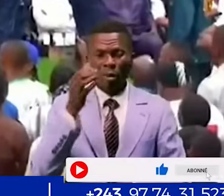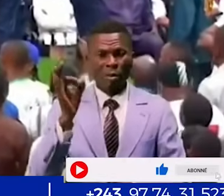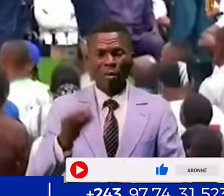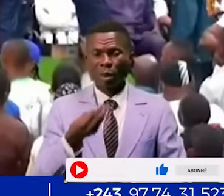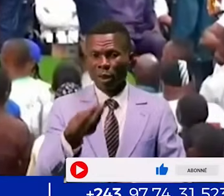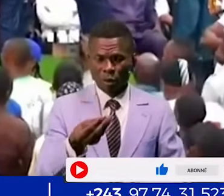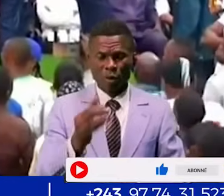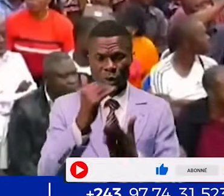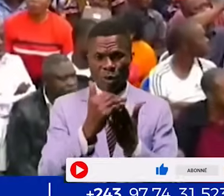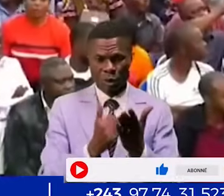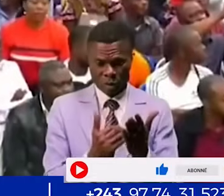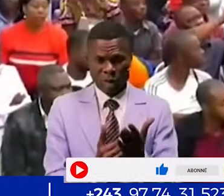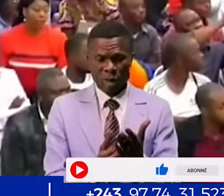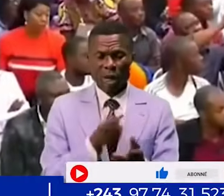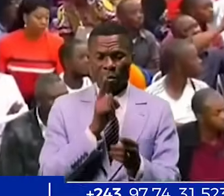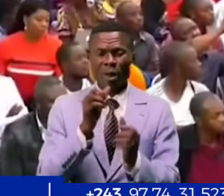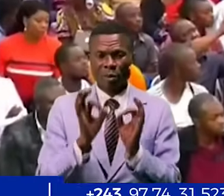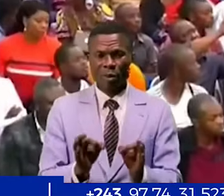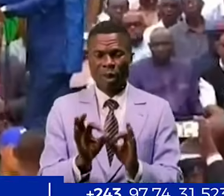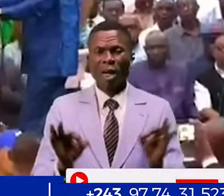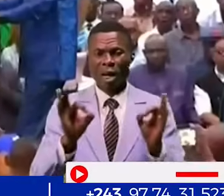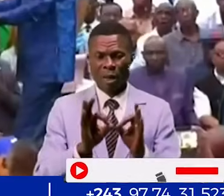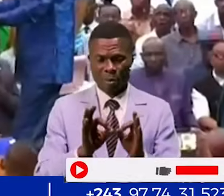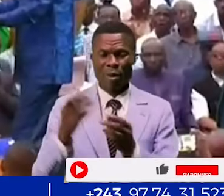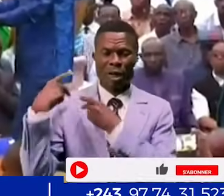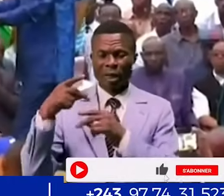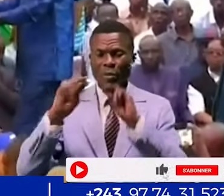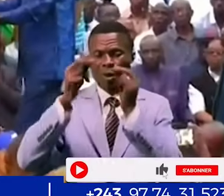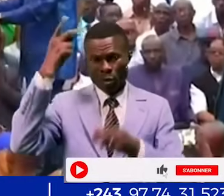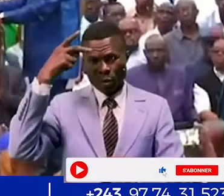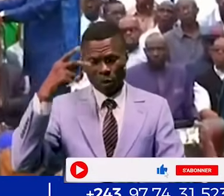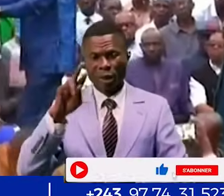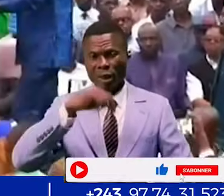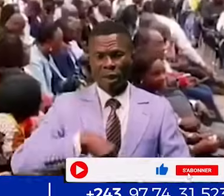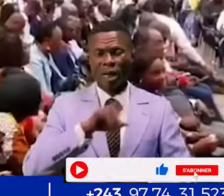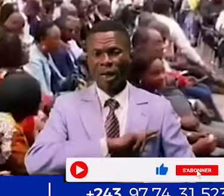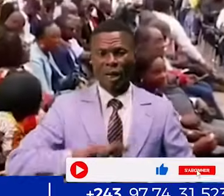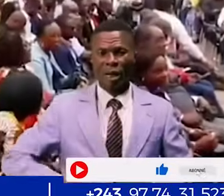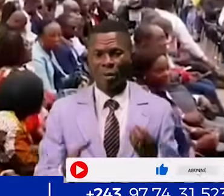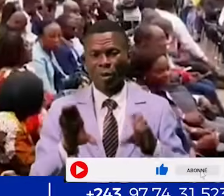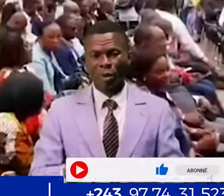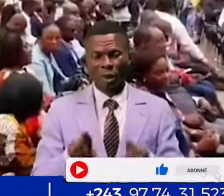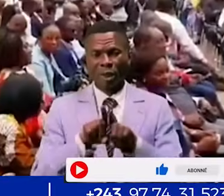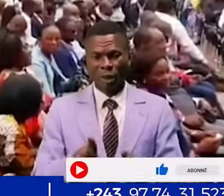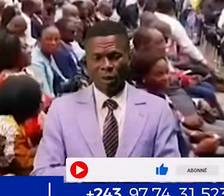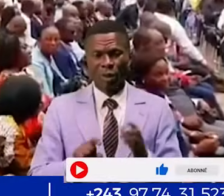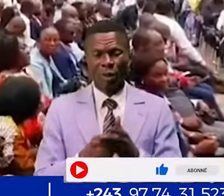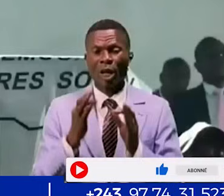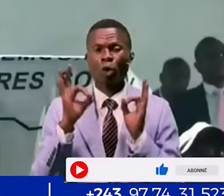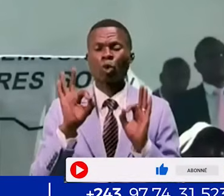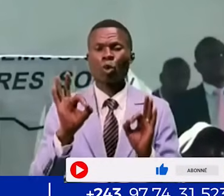été enregistrés et traités. Une première dans l'histoire des partis au pouvoir en République démocratique du Congo et une